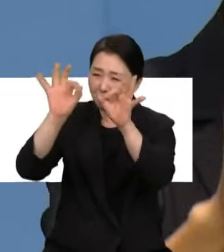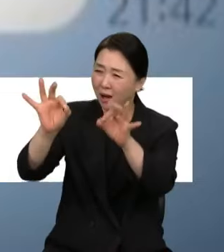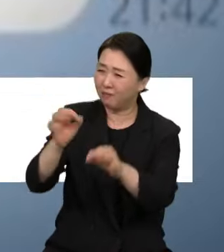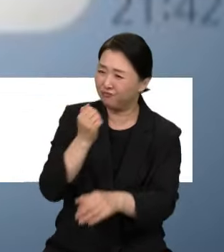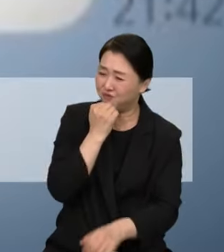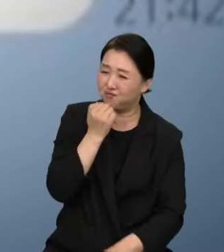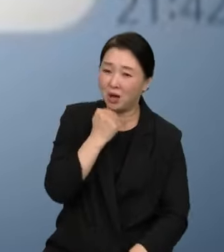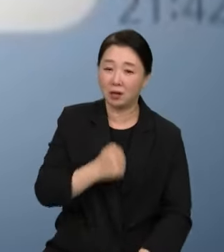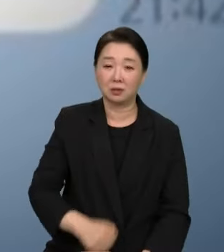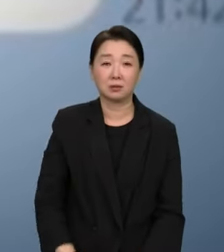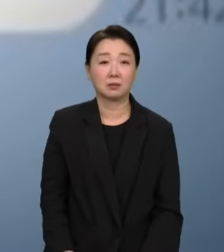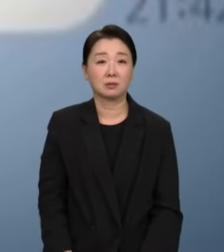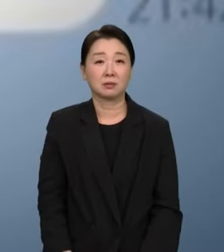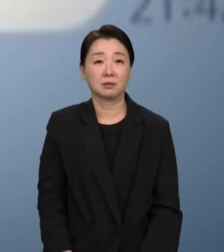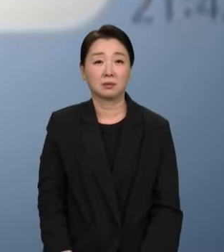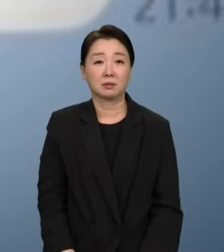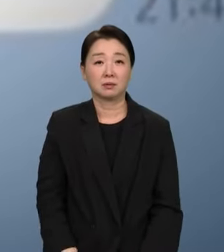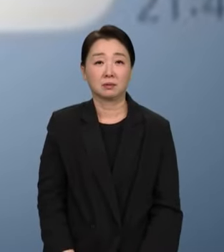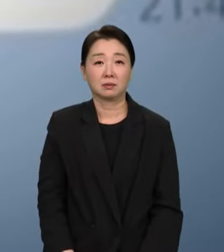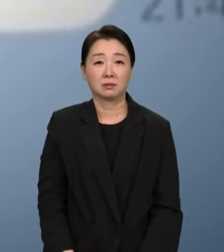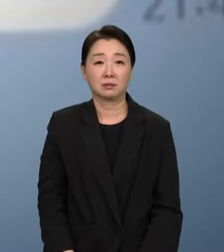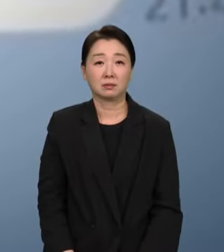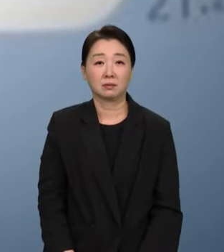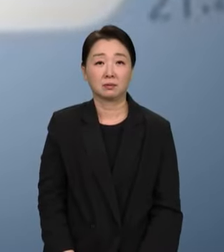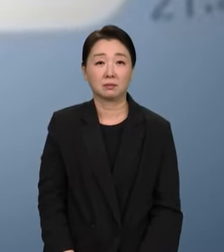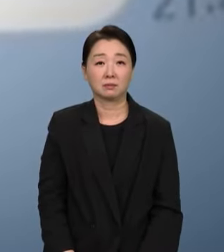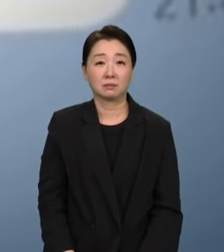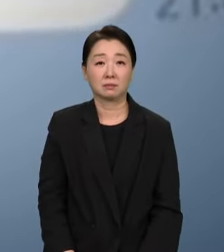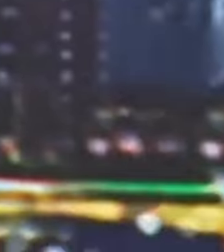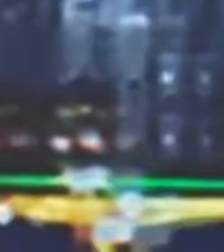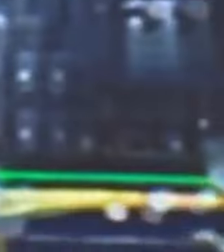딱합니다. JTBC 류정화입니다.